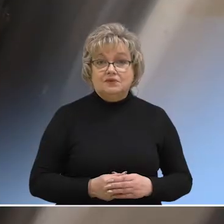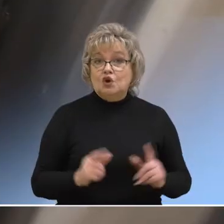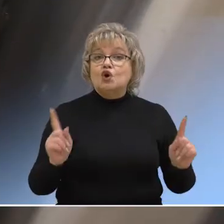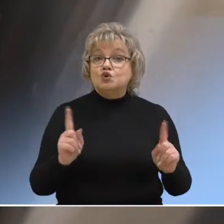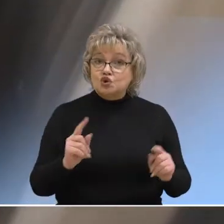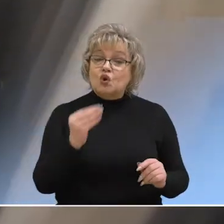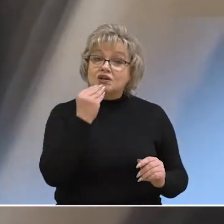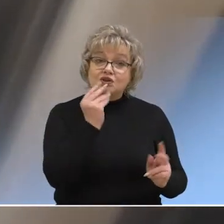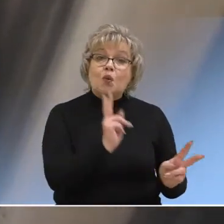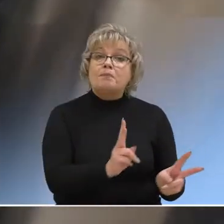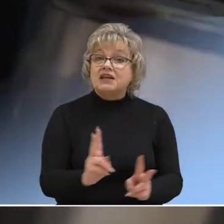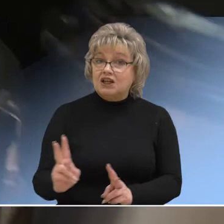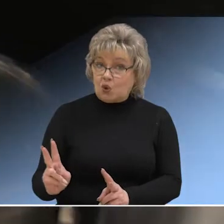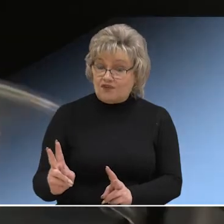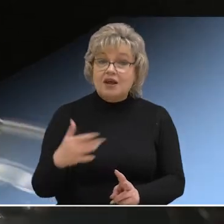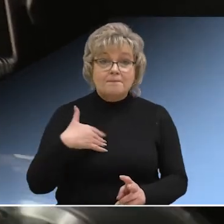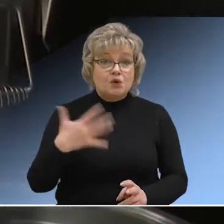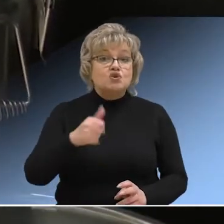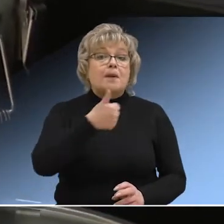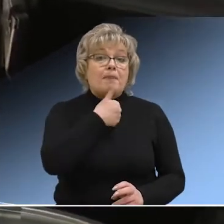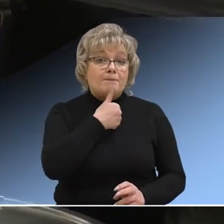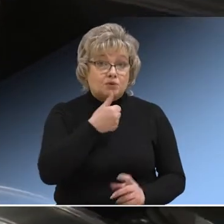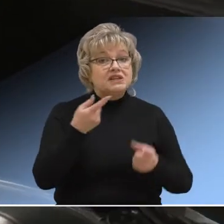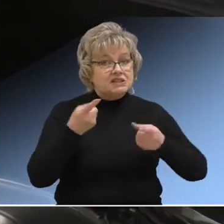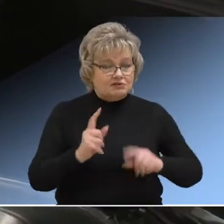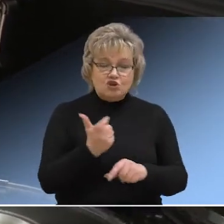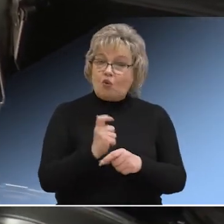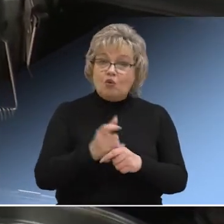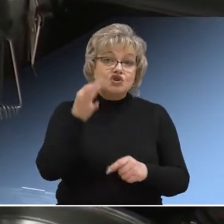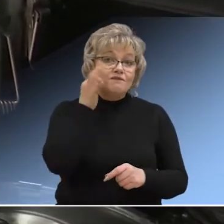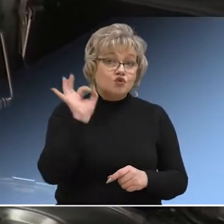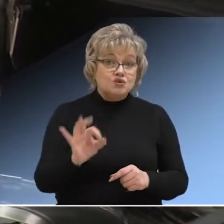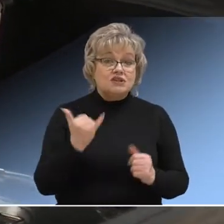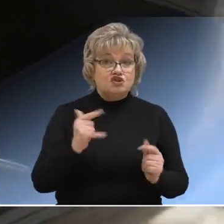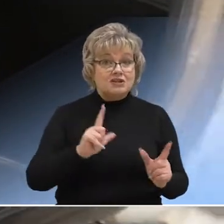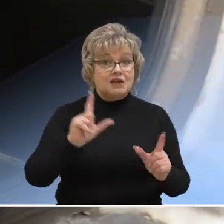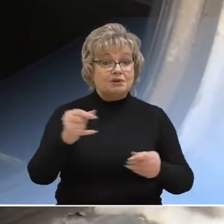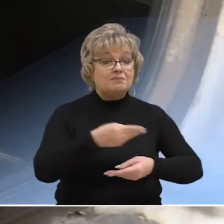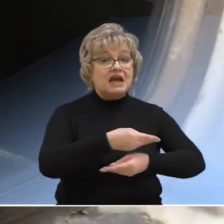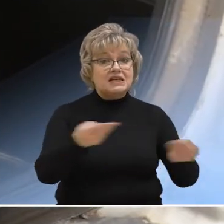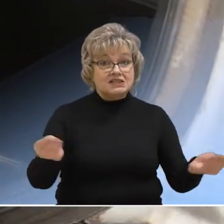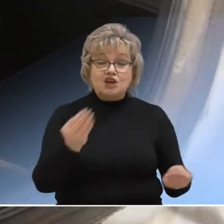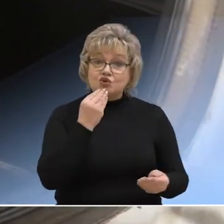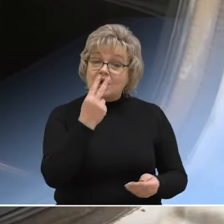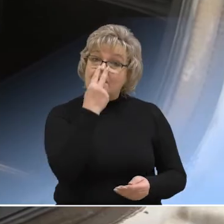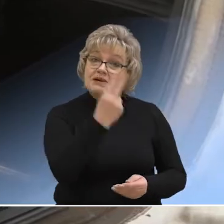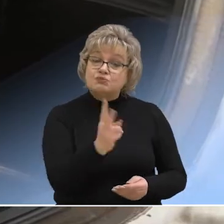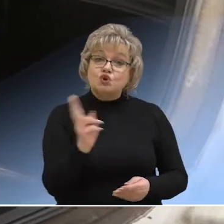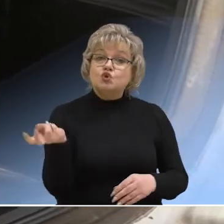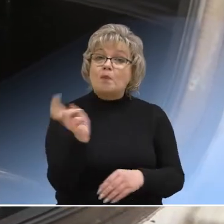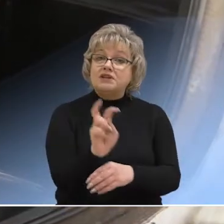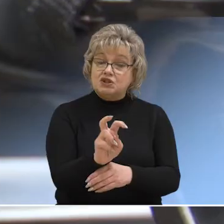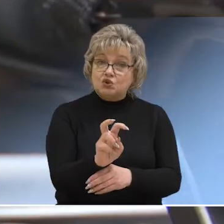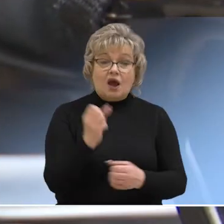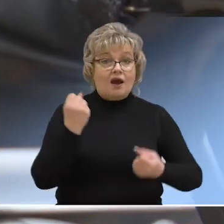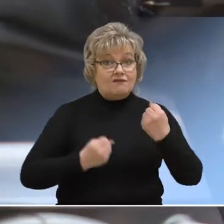Ну что, еду приготовили. Мы, кстати, уже попробовали. Это действительно очень вкусно. Сейчас отправимся на раздачу еды. Посмотрим, кто придет.